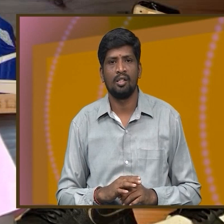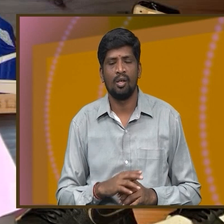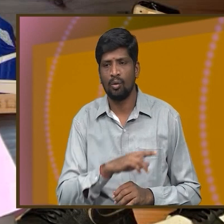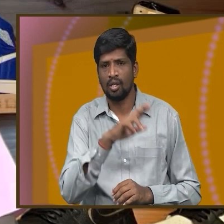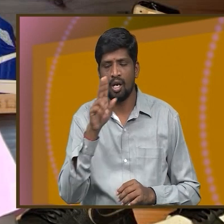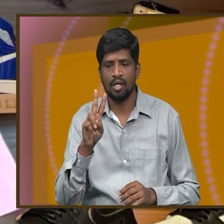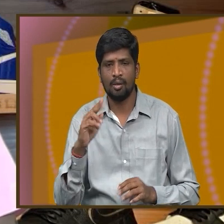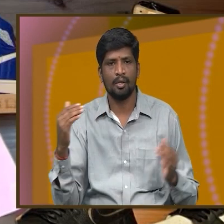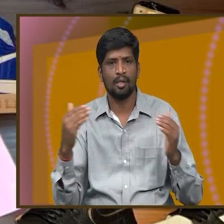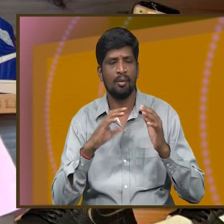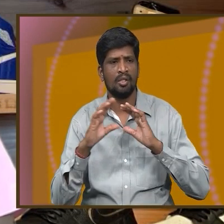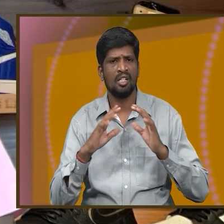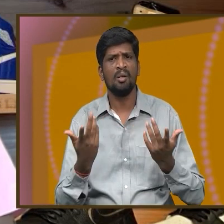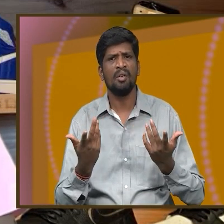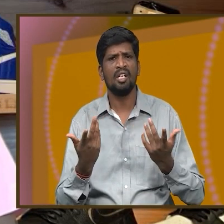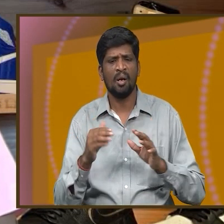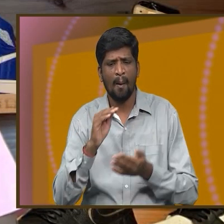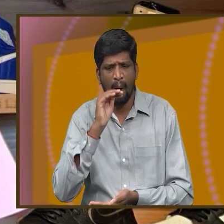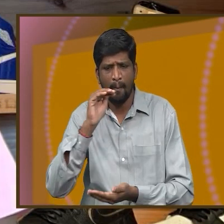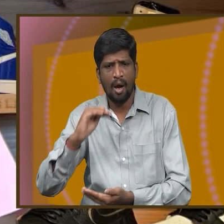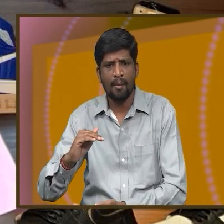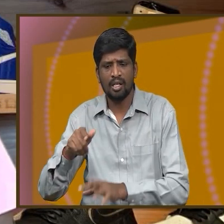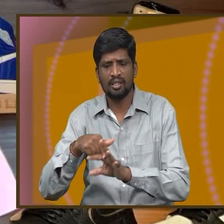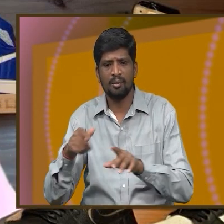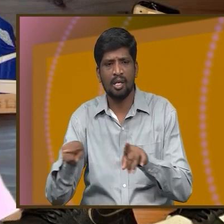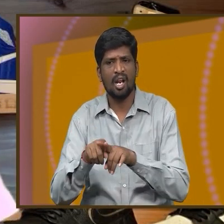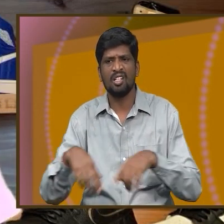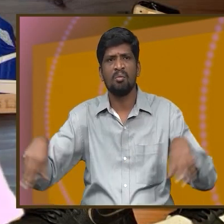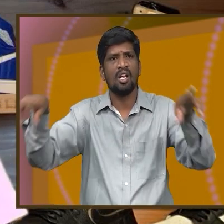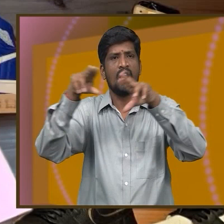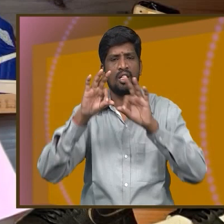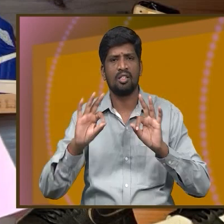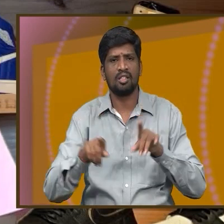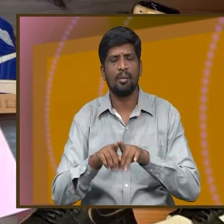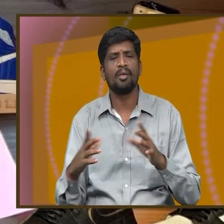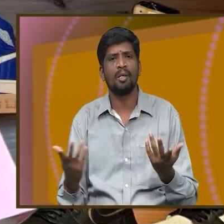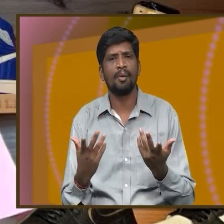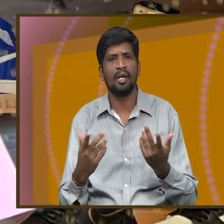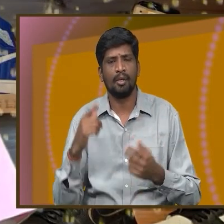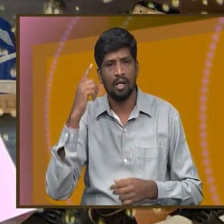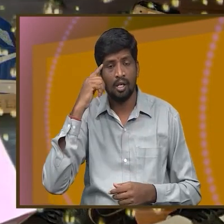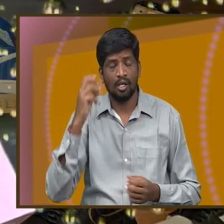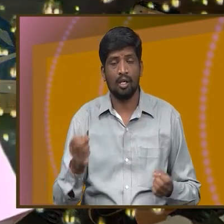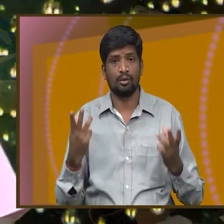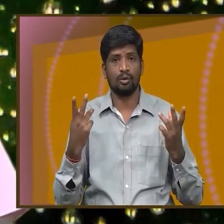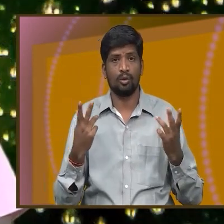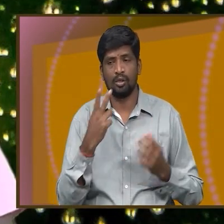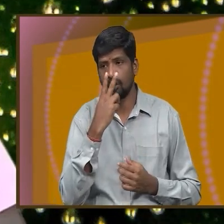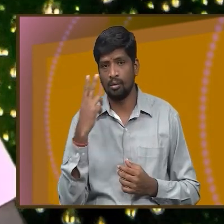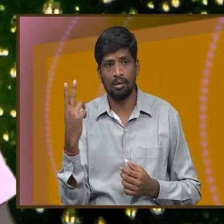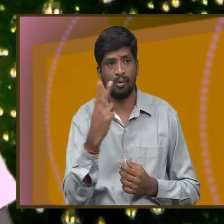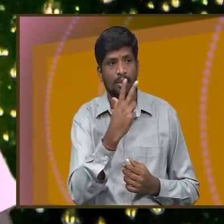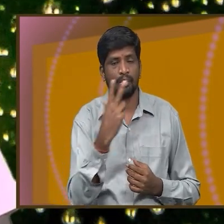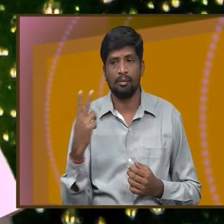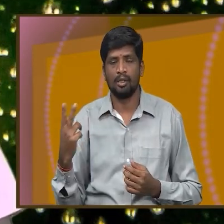அவருக்கு எல்லாருக்குமே அதிர்ச்சி, இப்படி இப்படி இப்படிப்பட்ட ஒரு காலனி அழகாக இருக்கிறதே, இது எல்லாருமே வந்து நினைச்சாங்க போட்டு பார்க்கும்போது